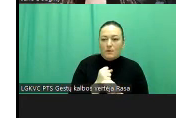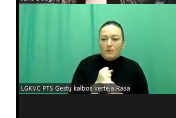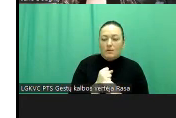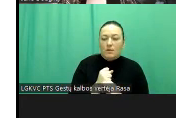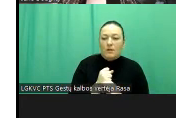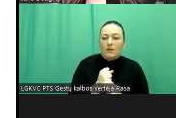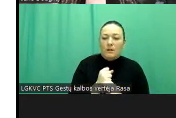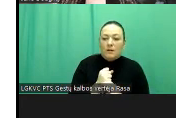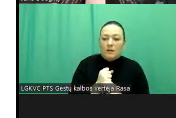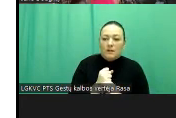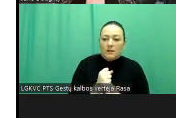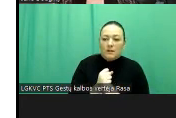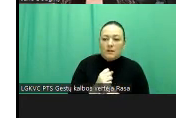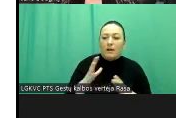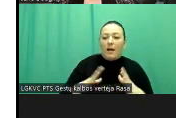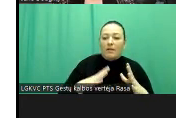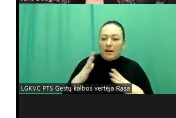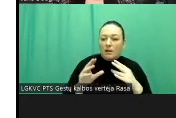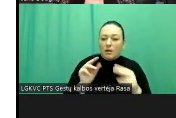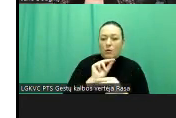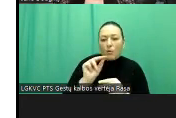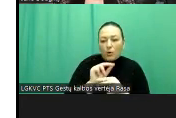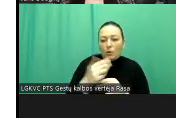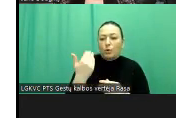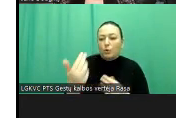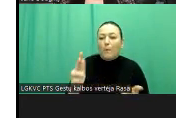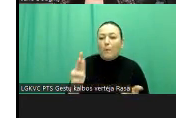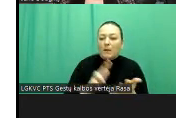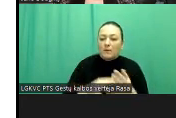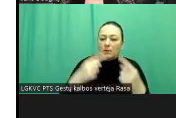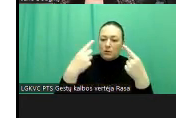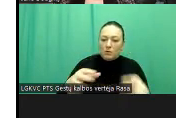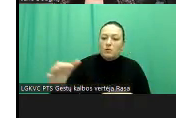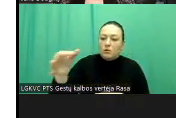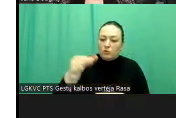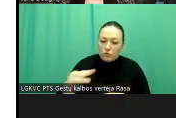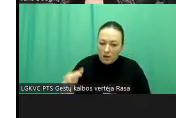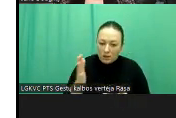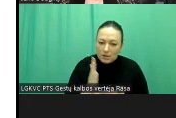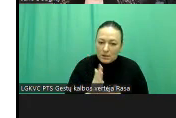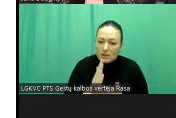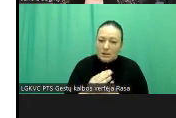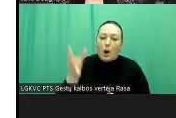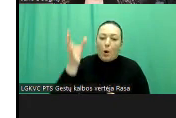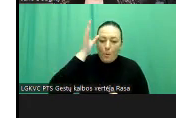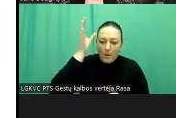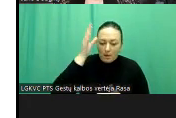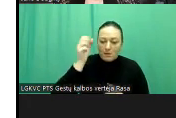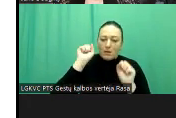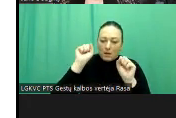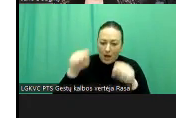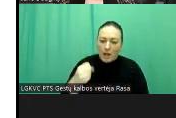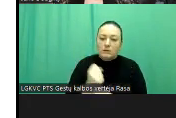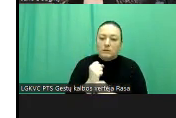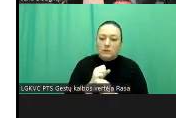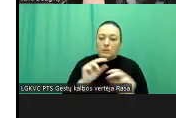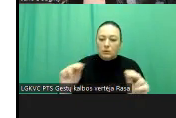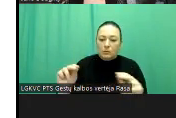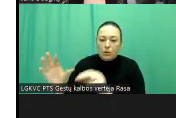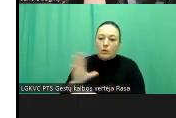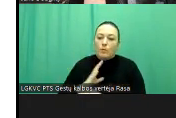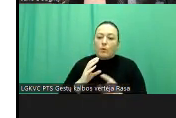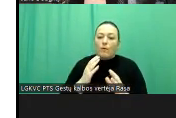yra trenerių mokymas, jų patvirtinimas kitose šalyse, kad jie tikrai yra kompetentingi, jau gali būti mokytojai. Ir buvau